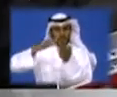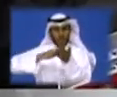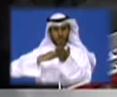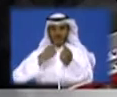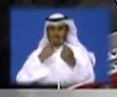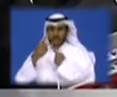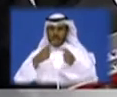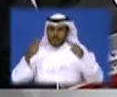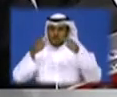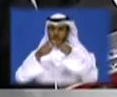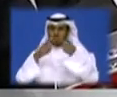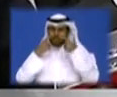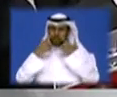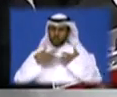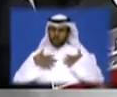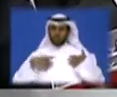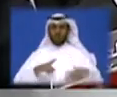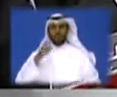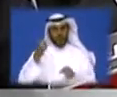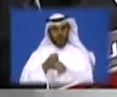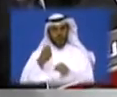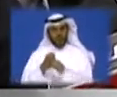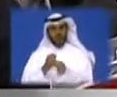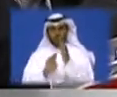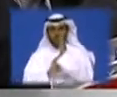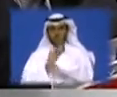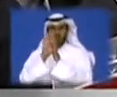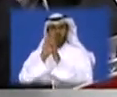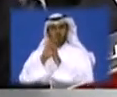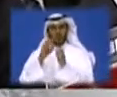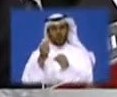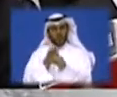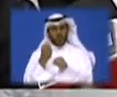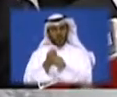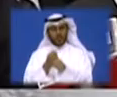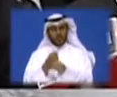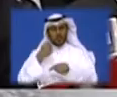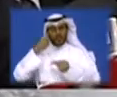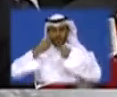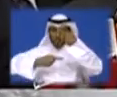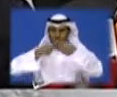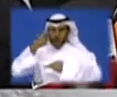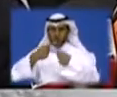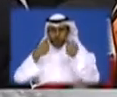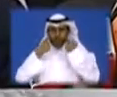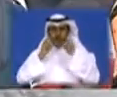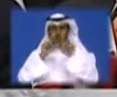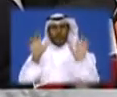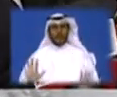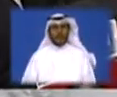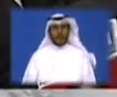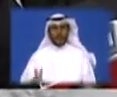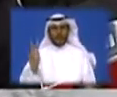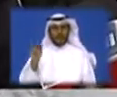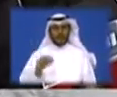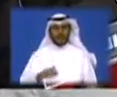أنه العلاقات العراقية الكويتية تندفع بأشواط ملحوظة وتمشي في طريق صاعد نحو الأمام، وأعول عليها